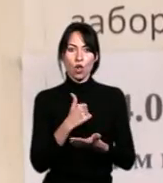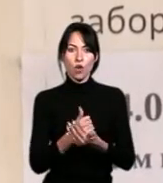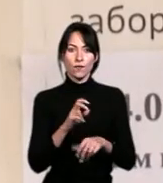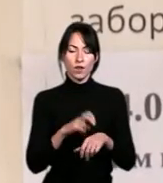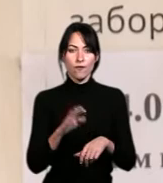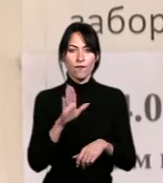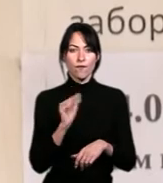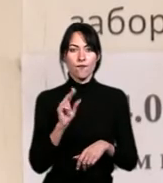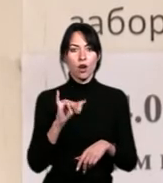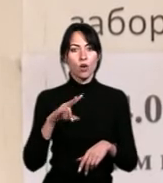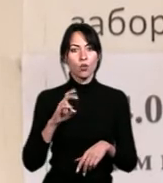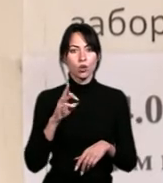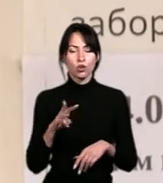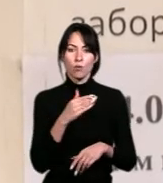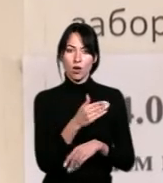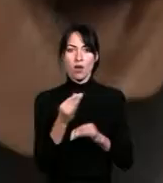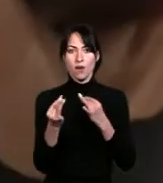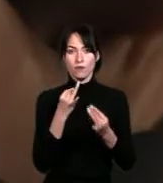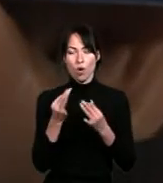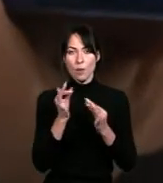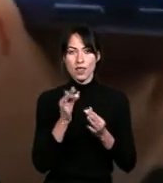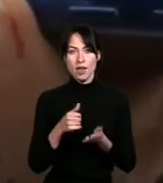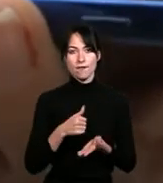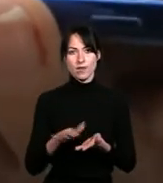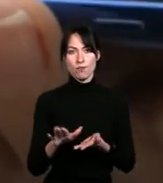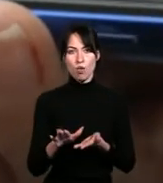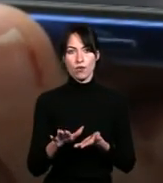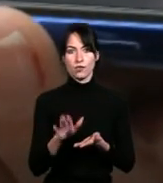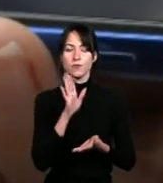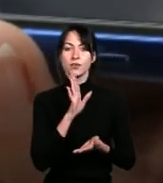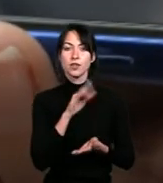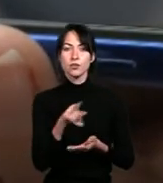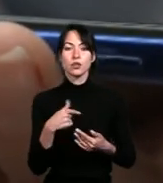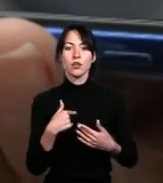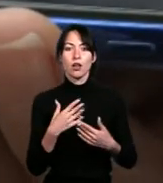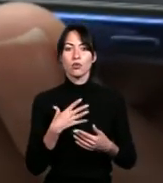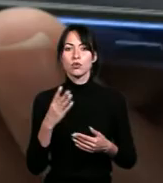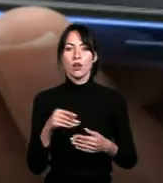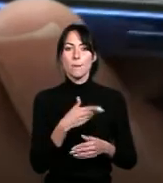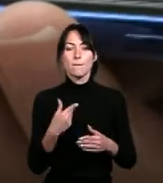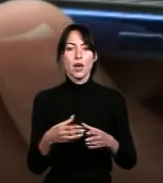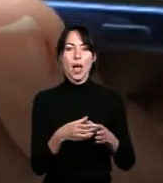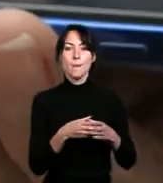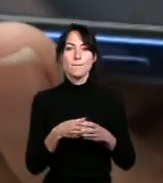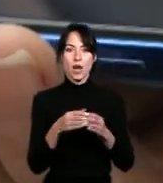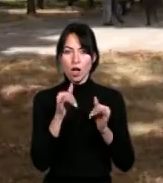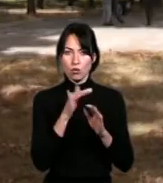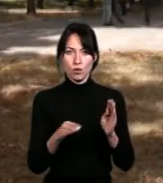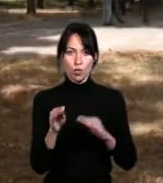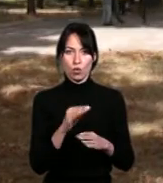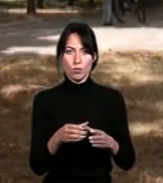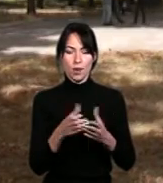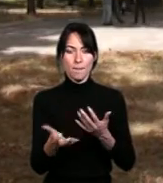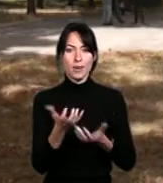В'ячеславом Вакуленком. Від коментарів той відмовився. Дівчата, я здихаю. Ми бригади не можемо укомплектувати.